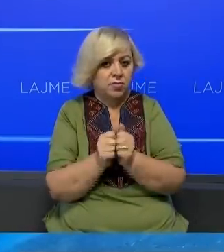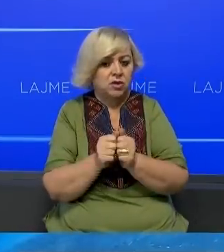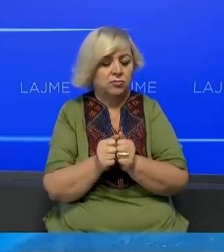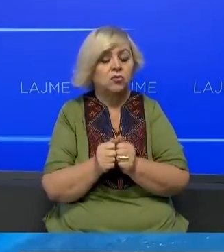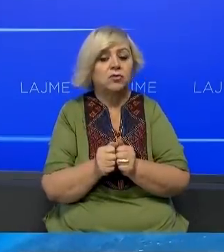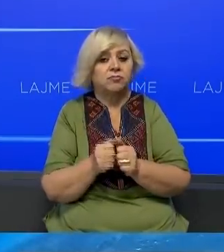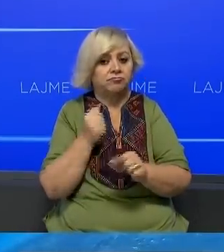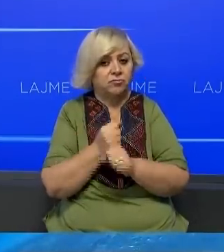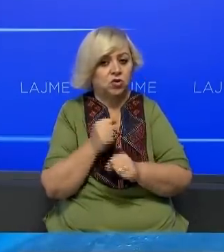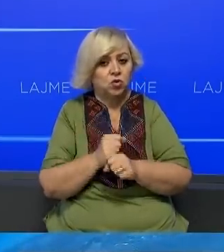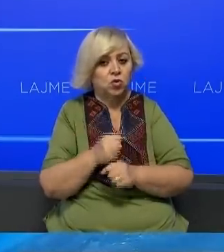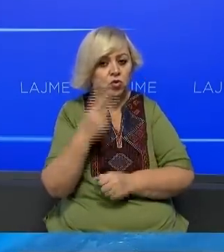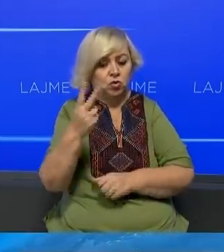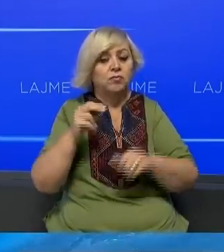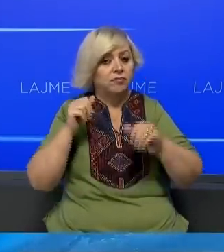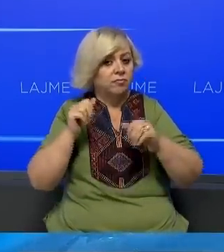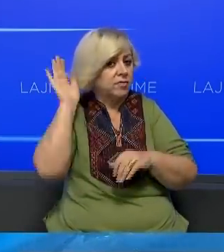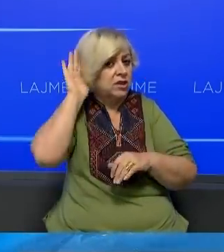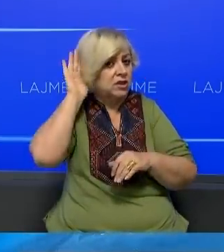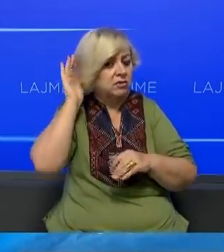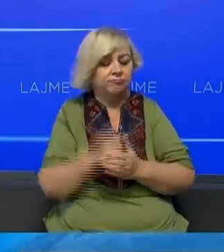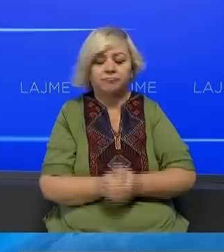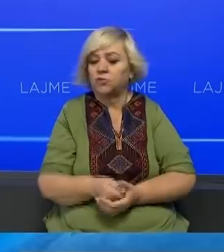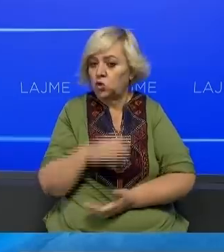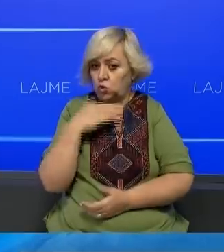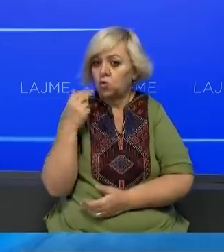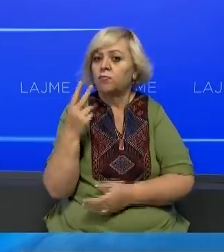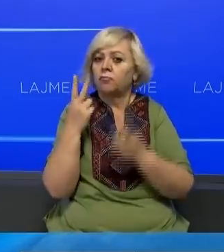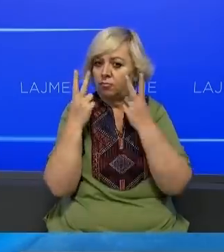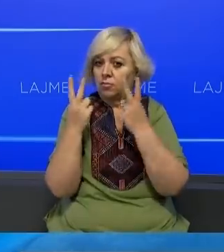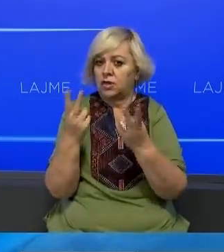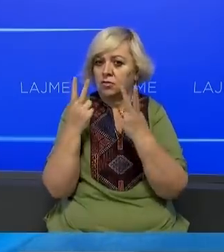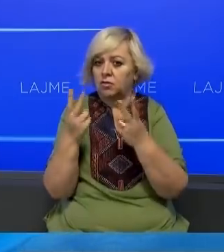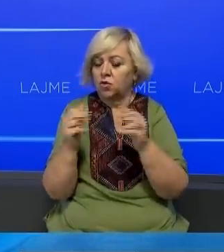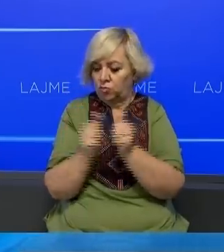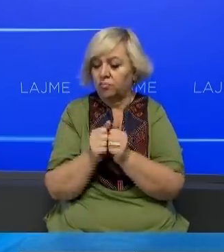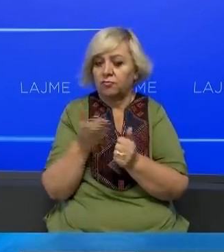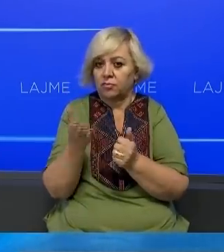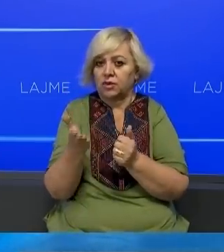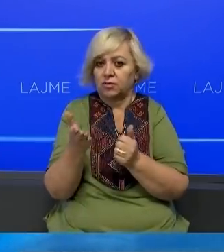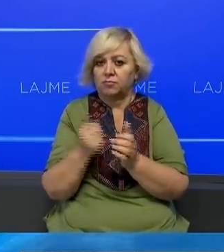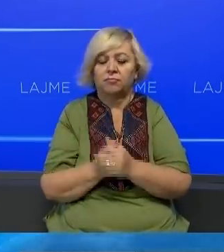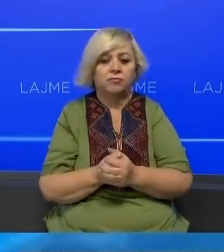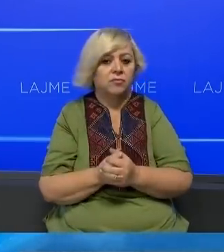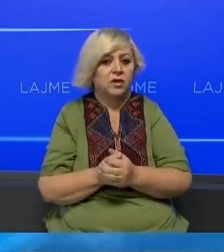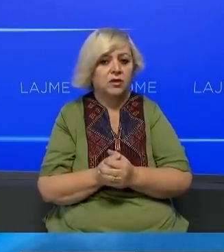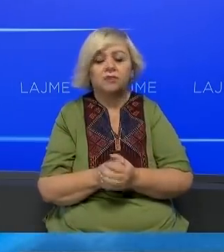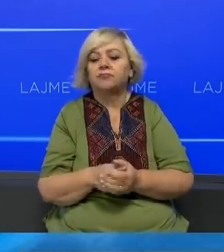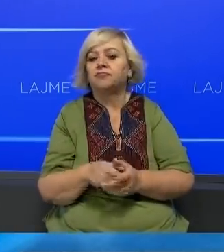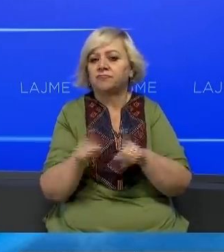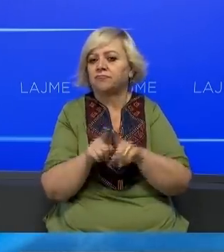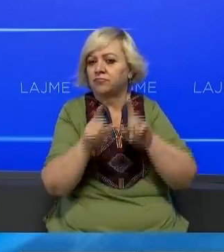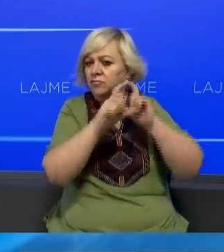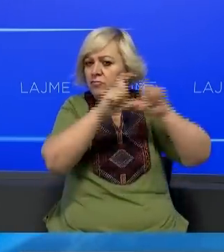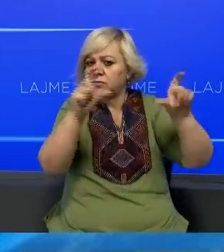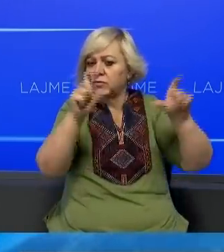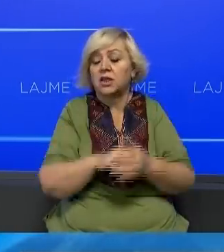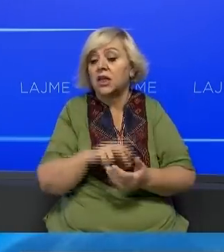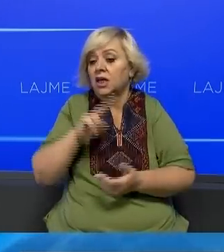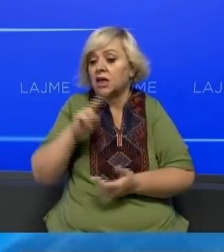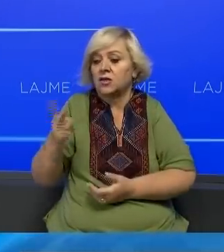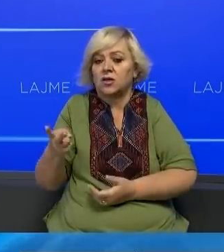të mbrojtjes, u pa mjaft e rëndësishme që ky bashkëpunim, siç ishte në nivelin e kurseve institucionale, të kalonte